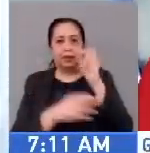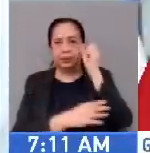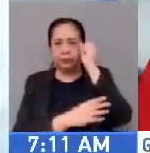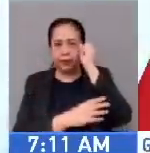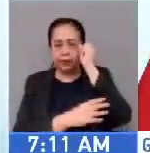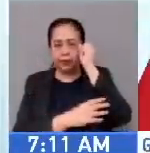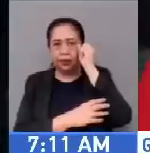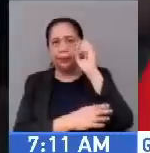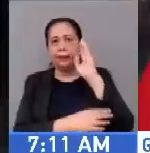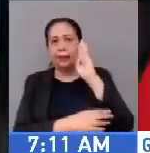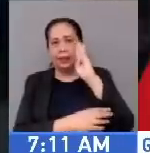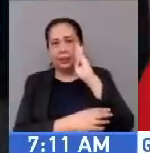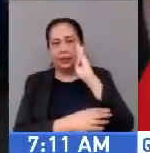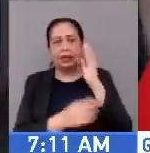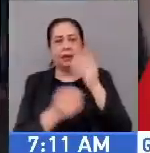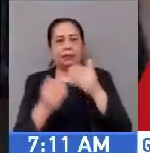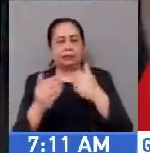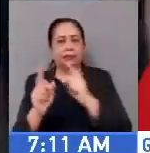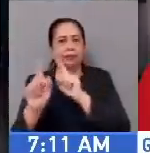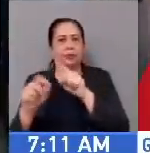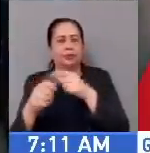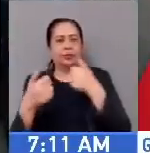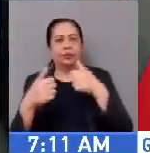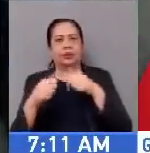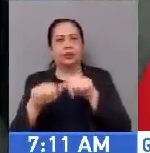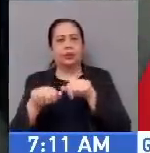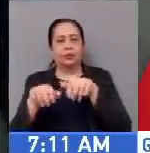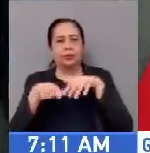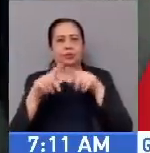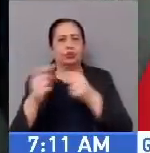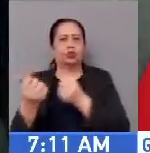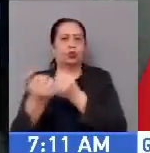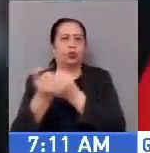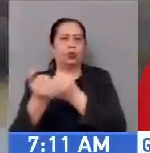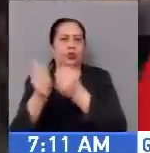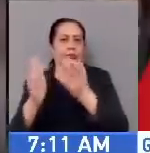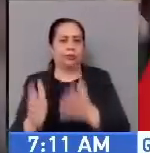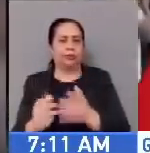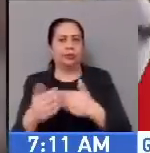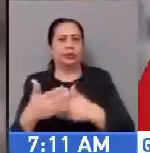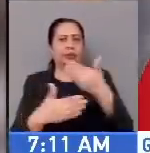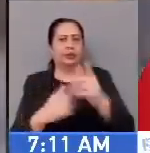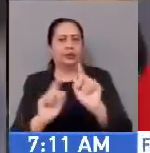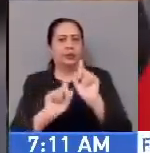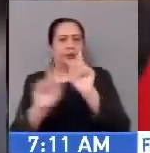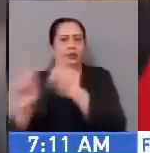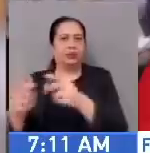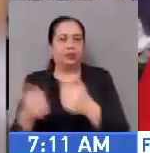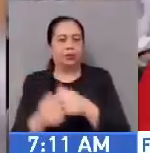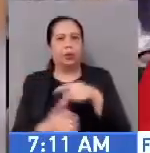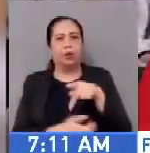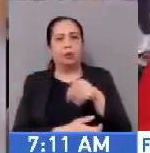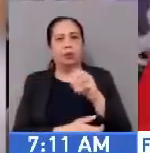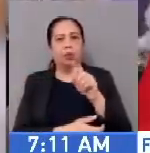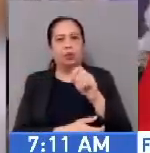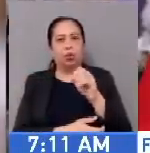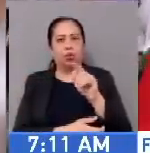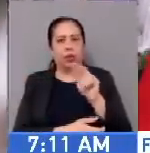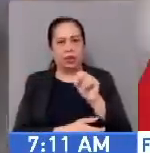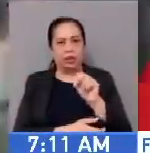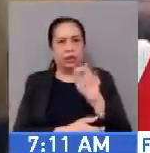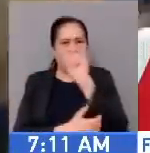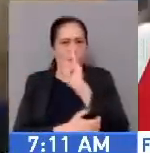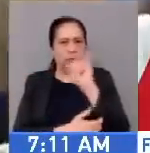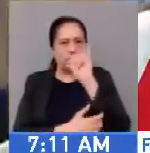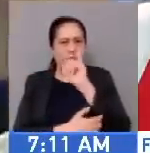bago pumunta sa isang rally ng mga taga-suporta. Sunod nilang pinuntahan ang Pototan, Iloilo. Kinagabihan,